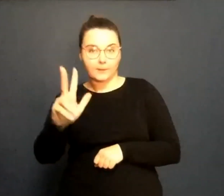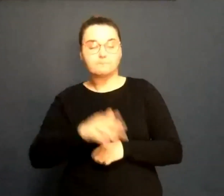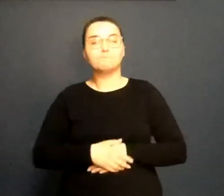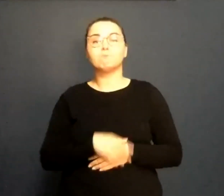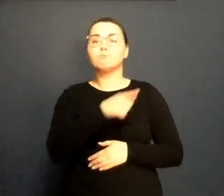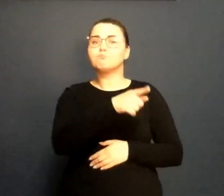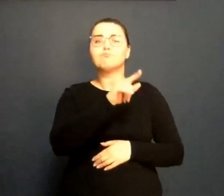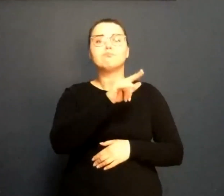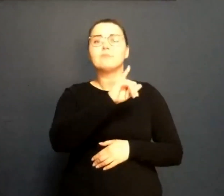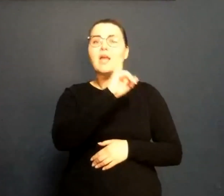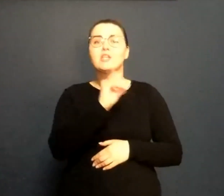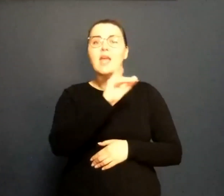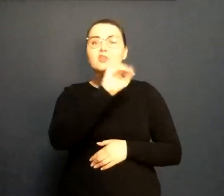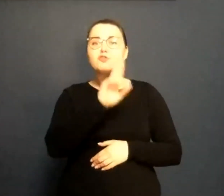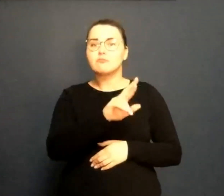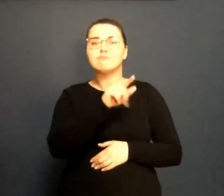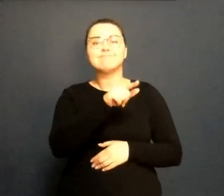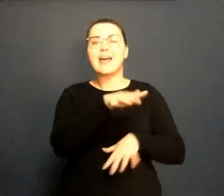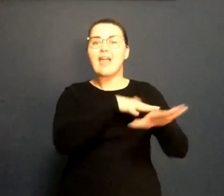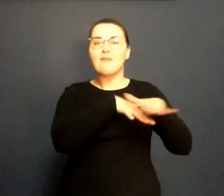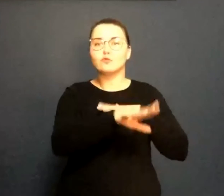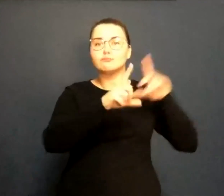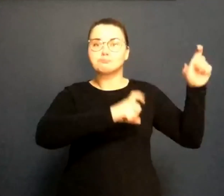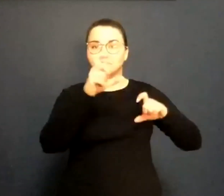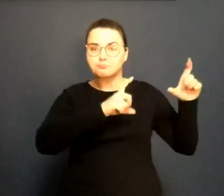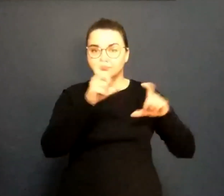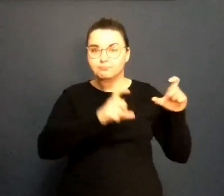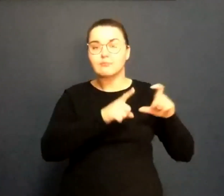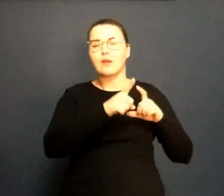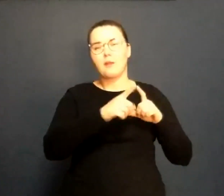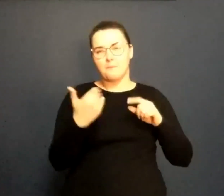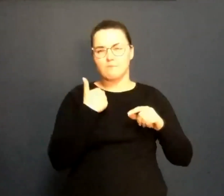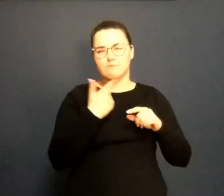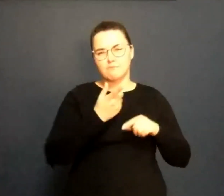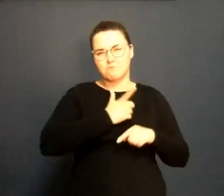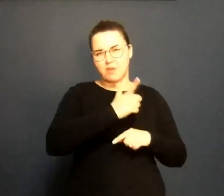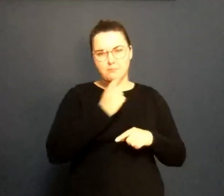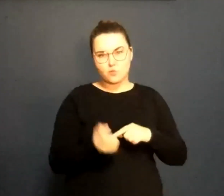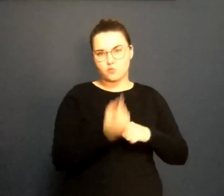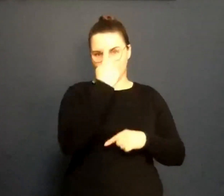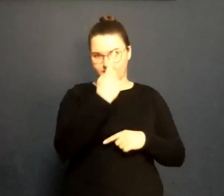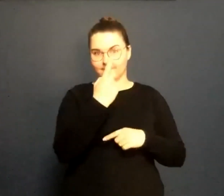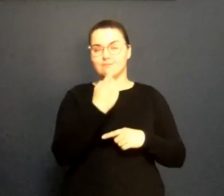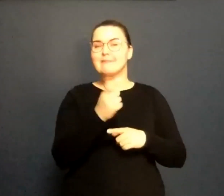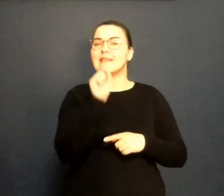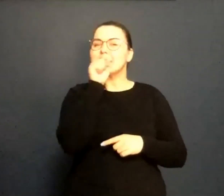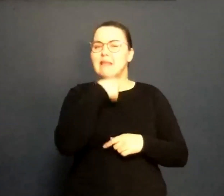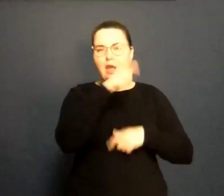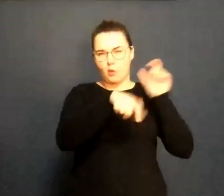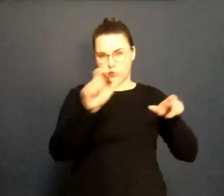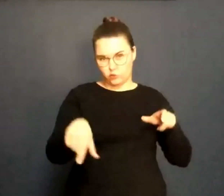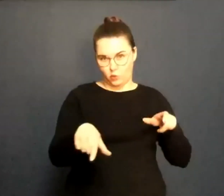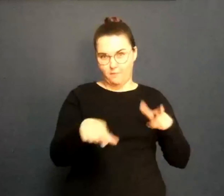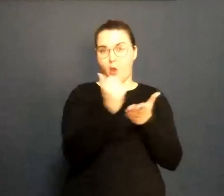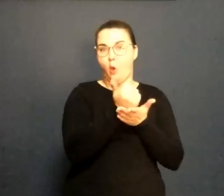fotografem i taki był pomysł, aby dotrzeć do starych mężczyzn homoseksualnych, którzy będą jednocześnie